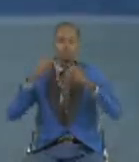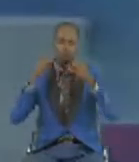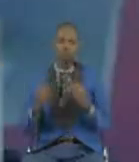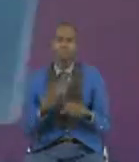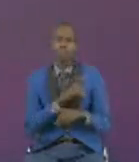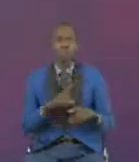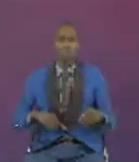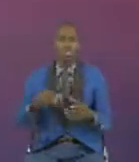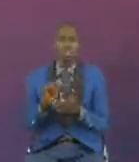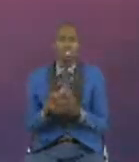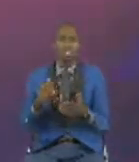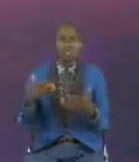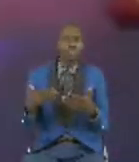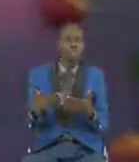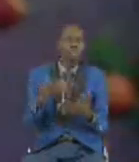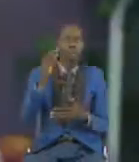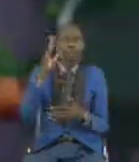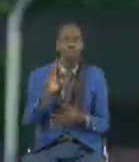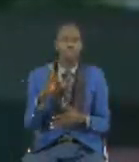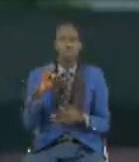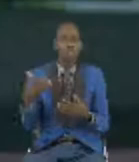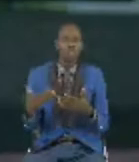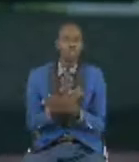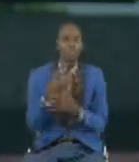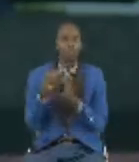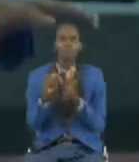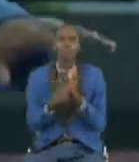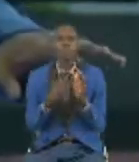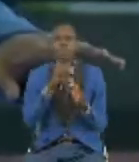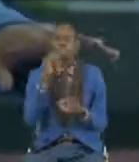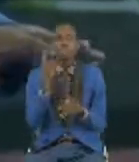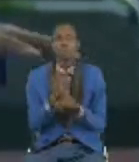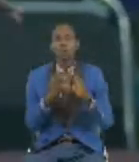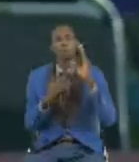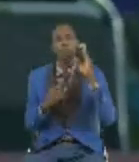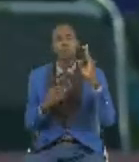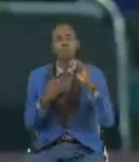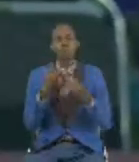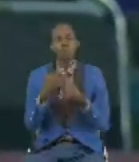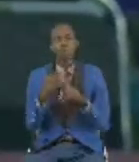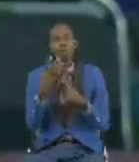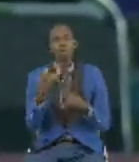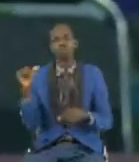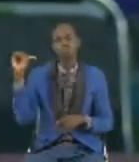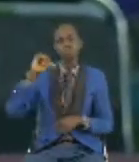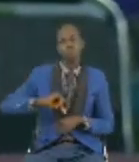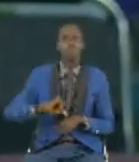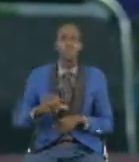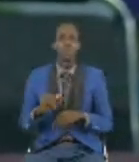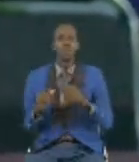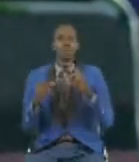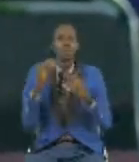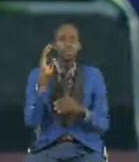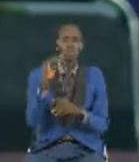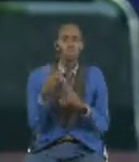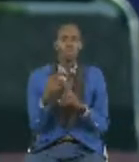ces prédicateurs du Nouveau Testament, ils n'ont pas seulement prêché la parole de condamnation, ils n'ont pas prêché